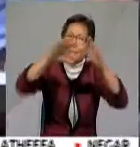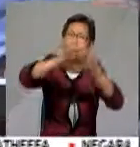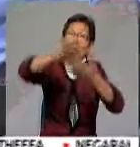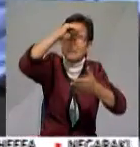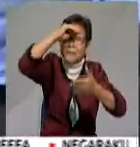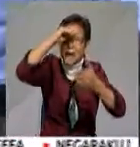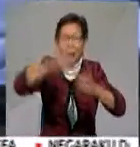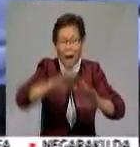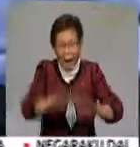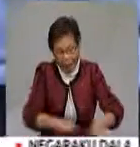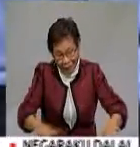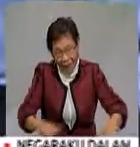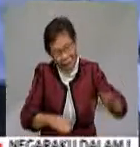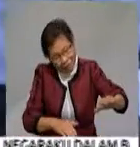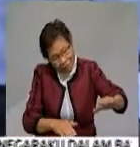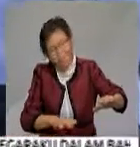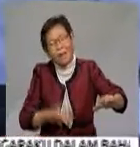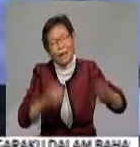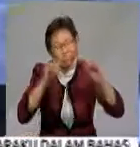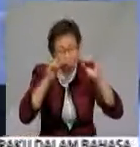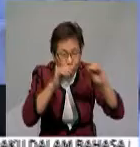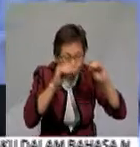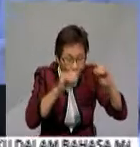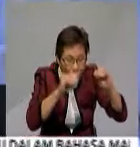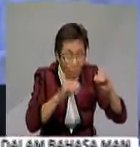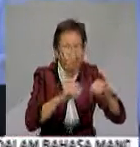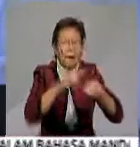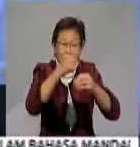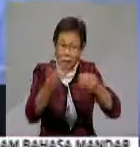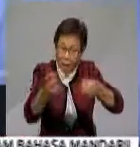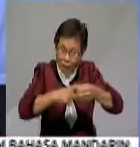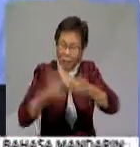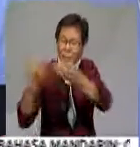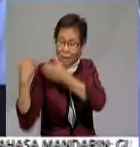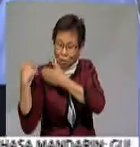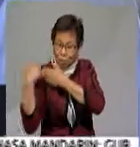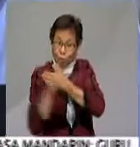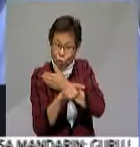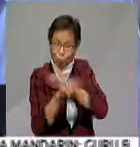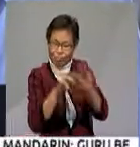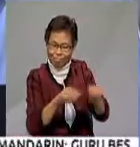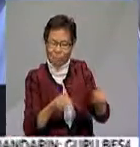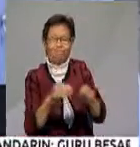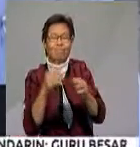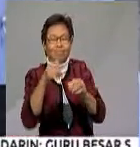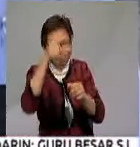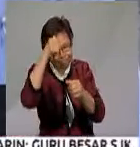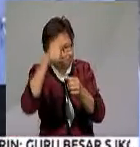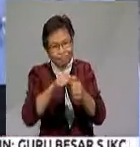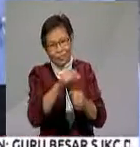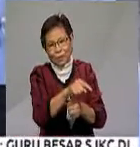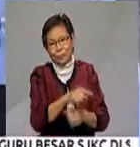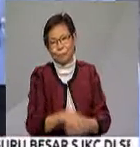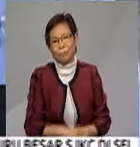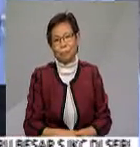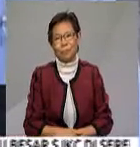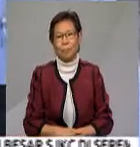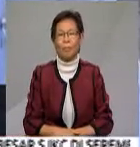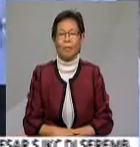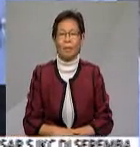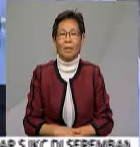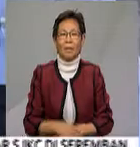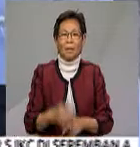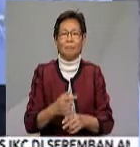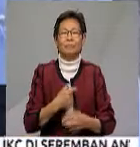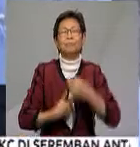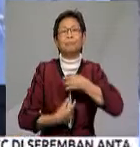anaknya, di samping menyedarkannya kepada tanggungjawab sebagai pelajar. Darjah 2 dia terus start pengawas,